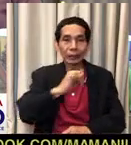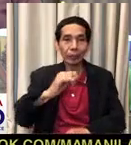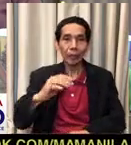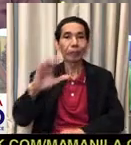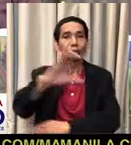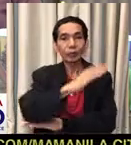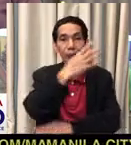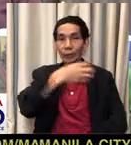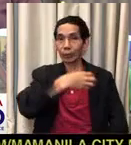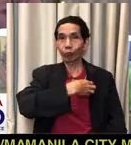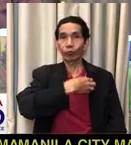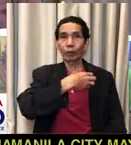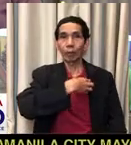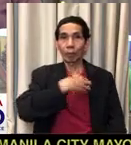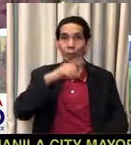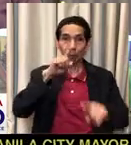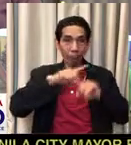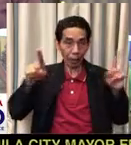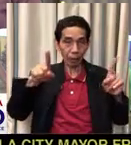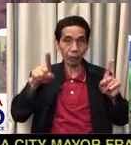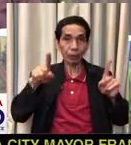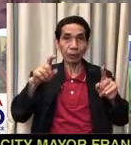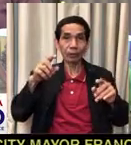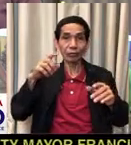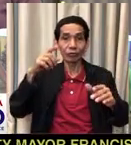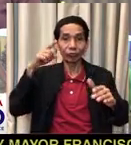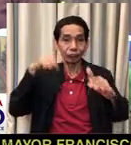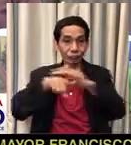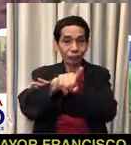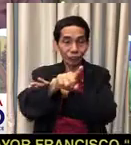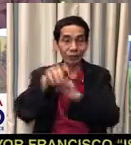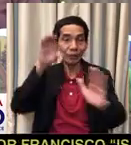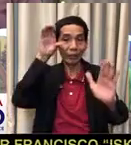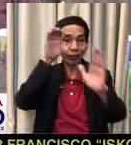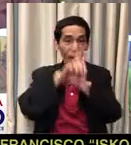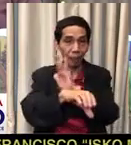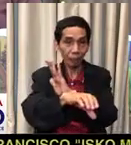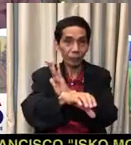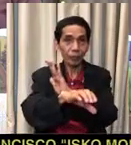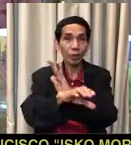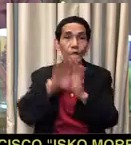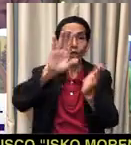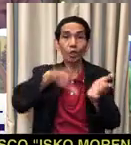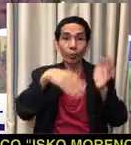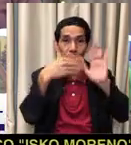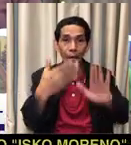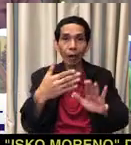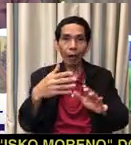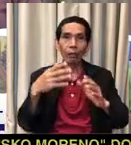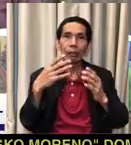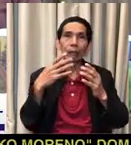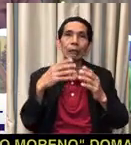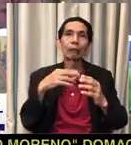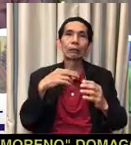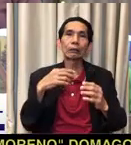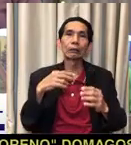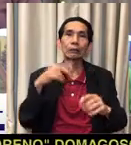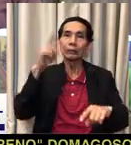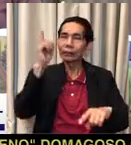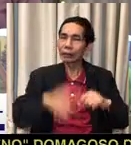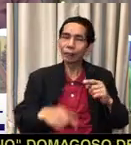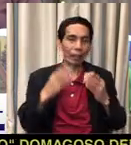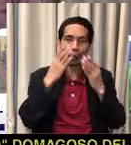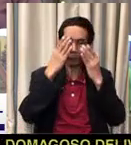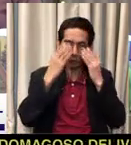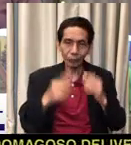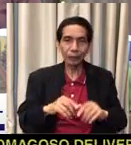pulis. Pero pagka kayo nakalusot sa krimen na yun, ang ikamamatay nyo naman, puyat. O,